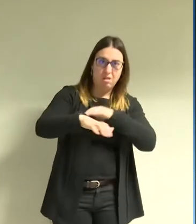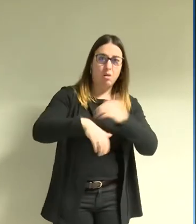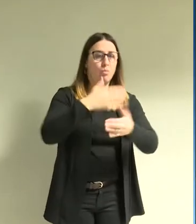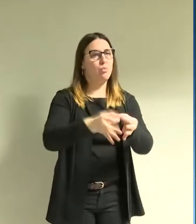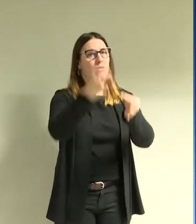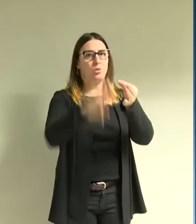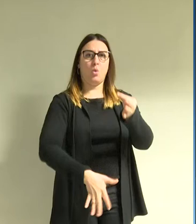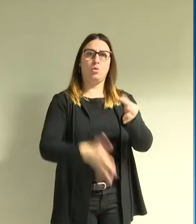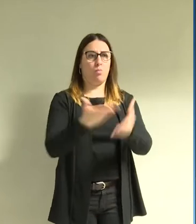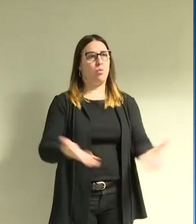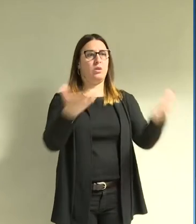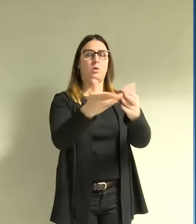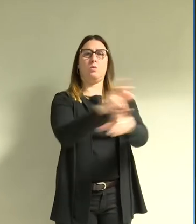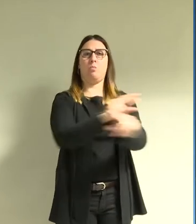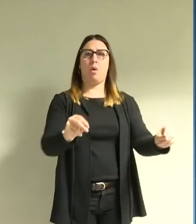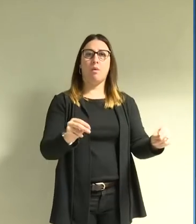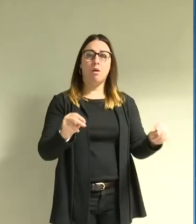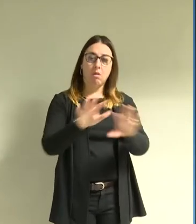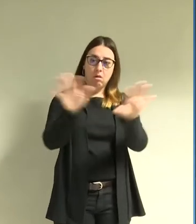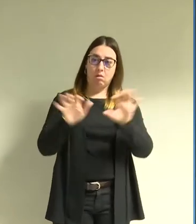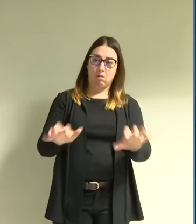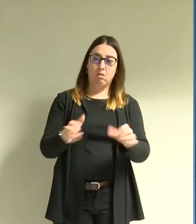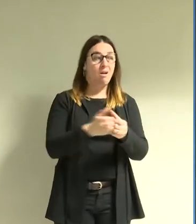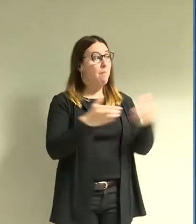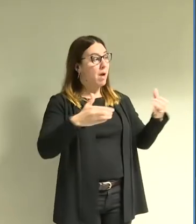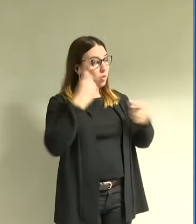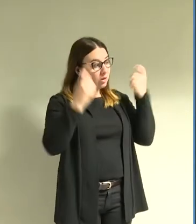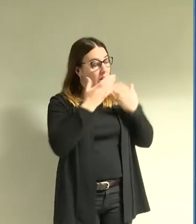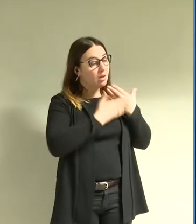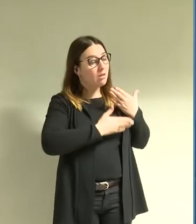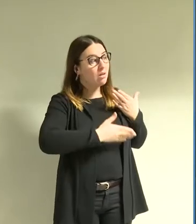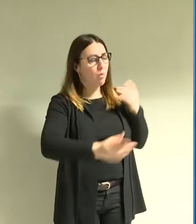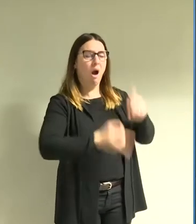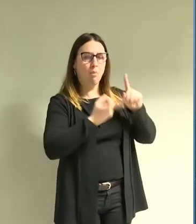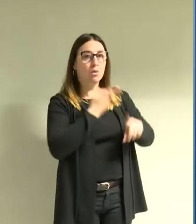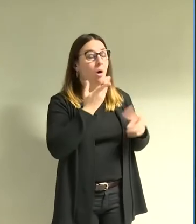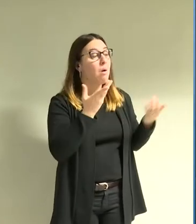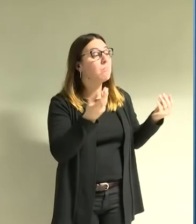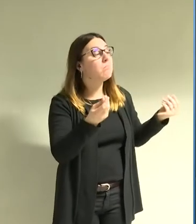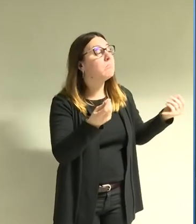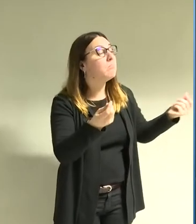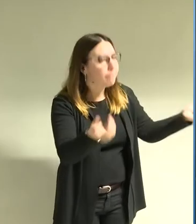situation où en est donc votre majorité sur cette question majeure merci